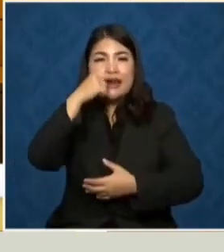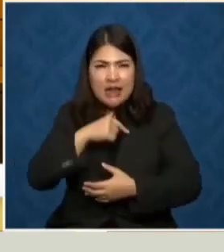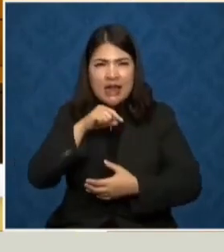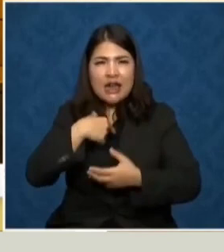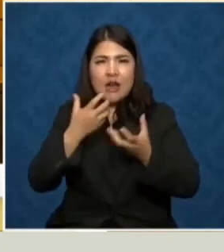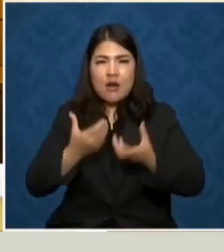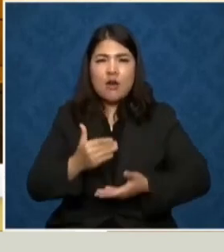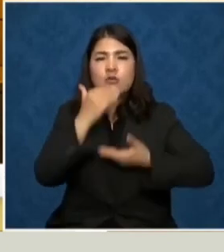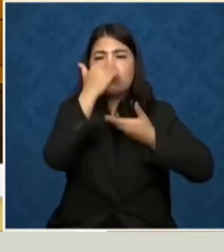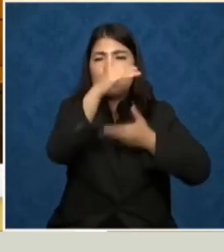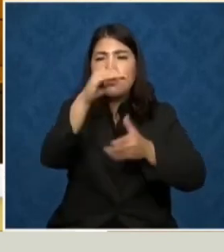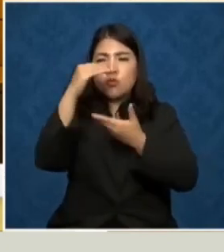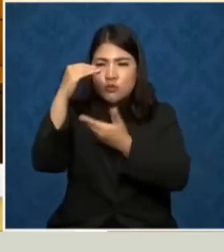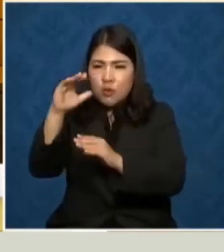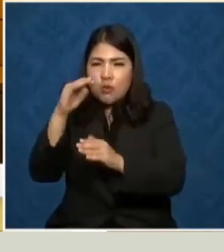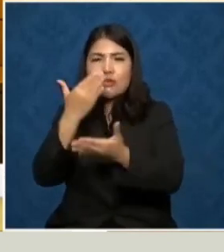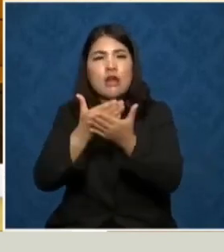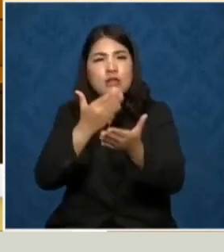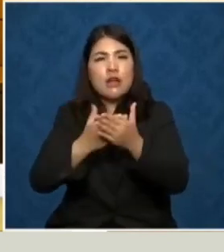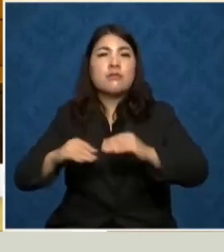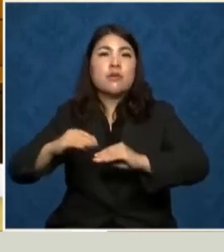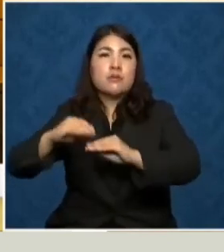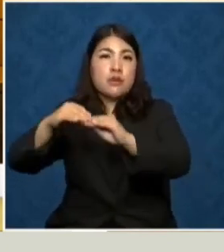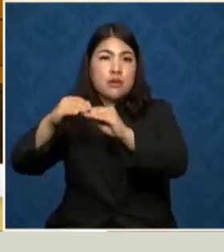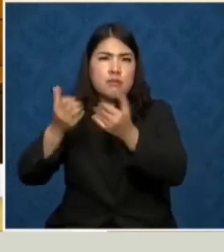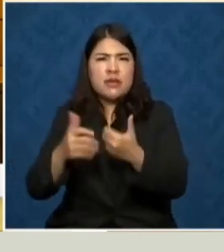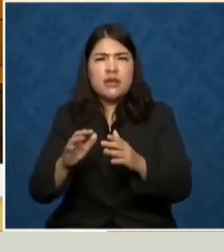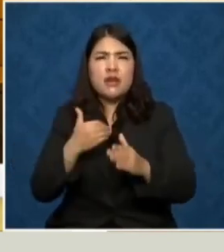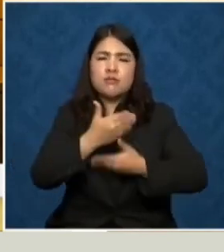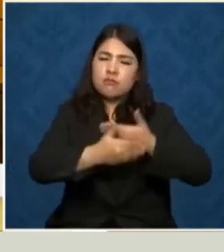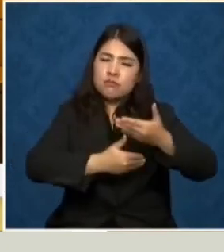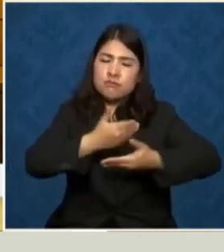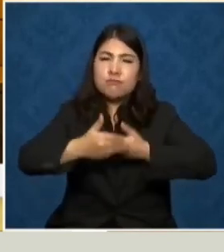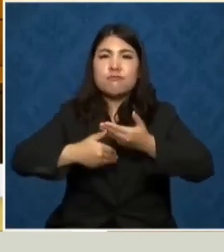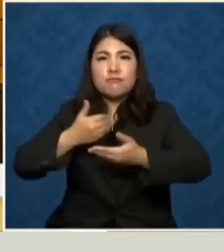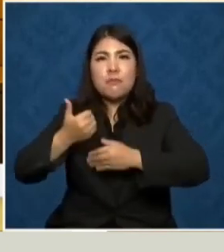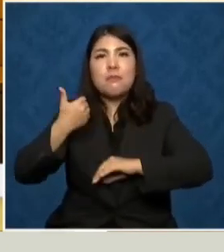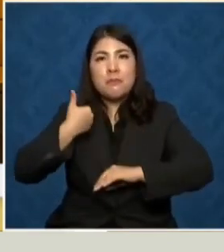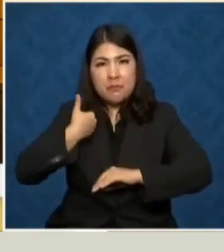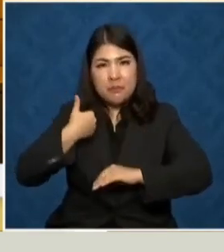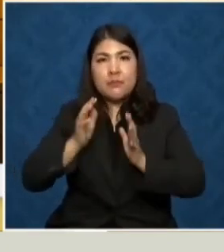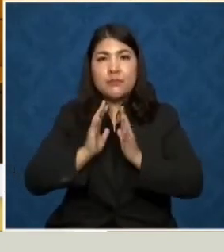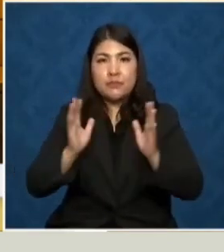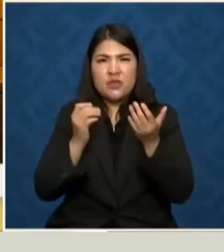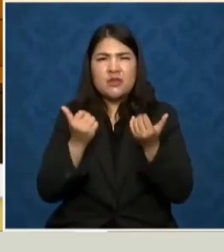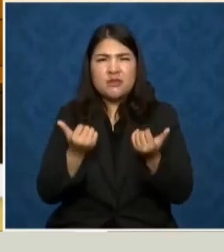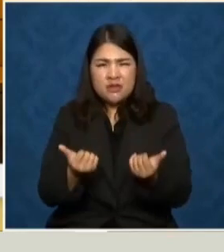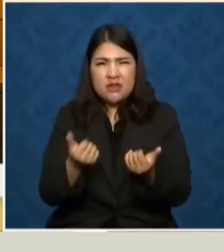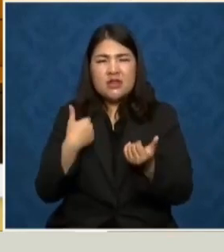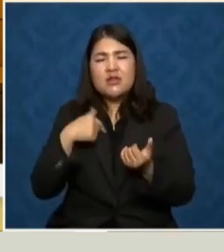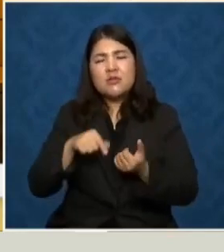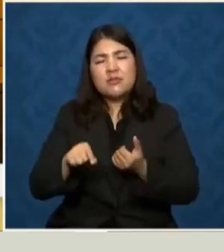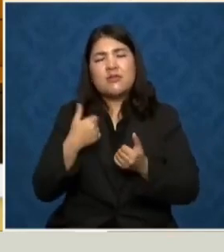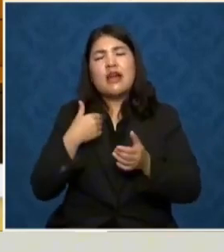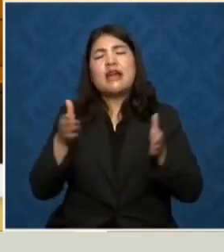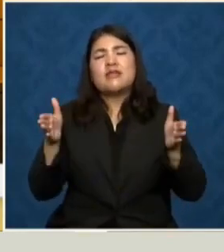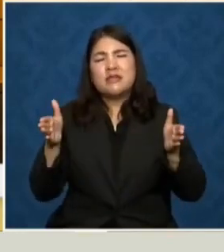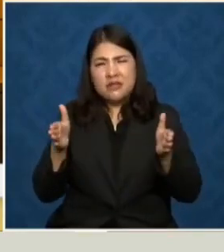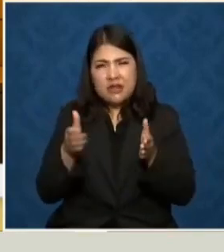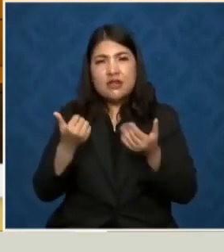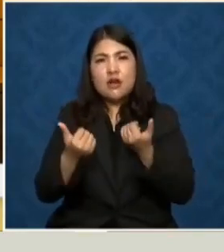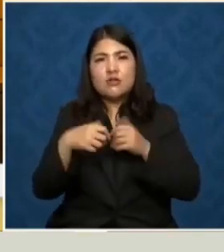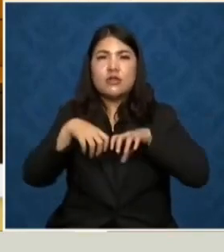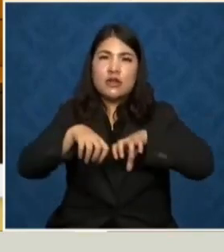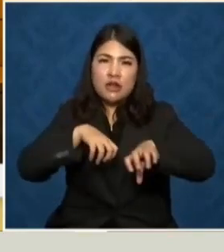ศดีขึ้นมีการเปิดตลาดใหม่ๆมากยิ่งขึ้นอันนี้ก็เป็นผลระยะสั้นซึ่งเราได้ท